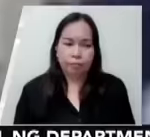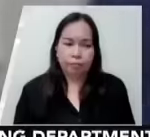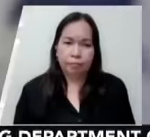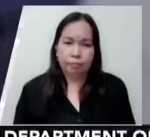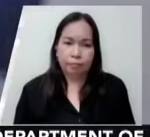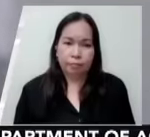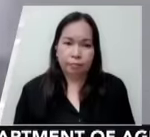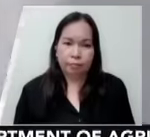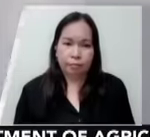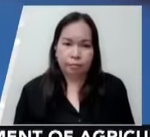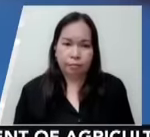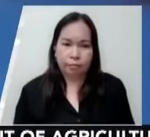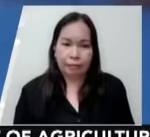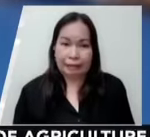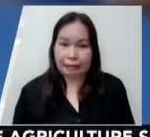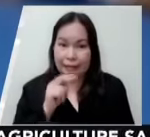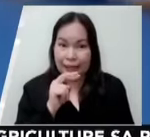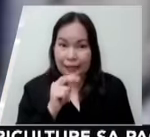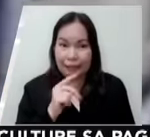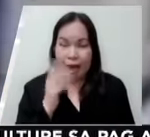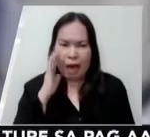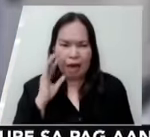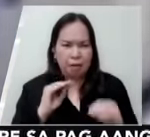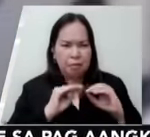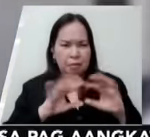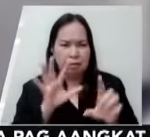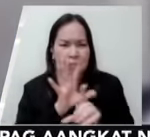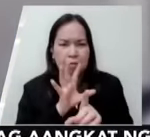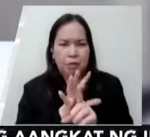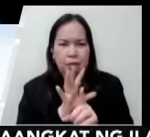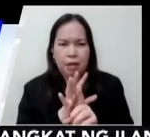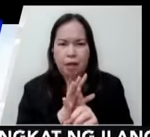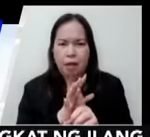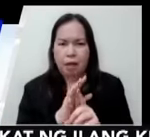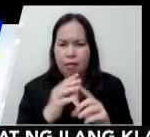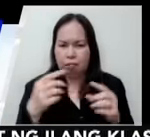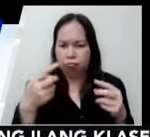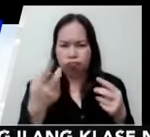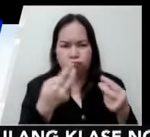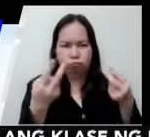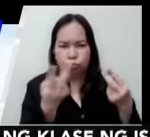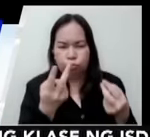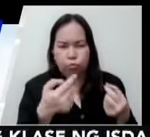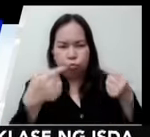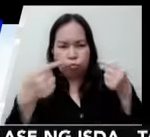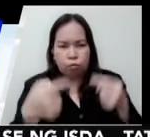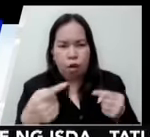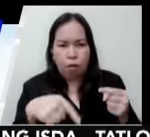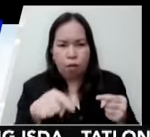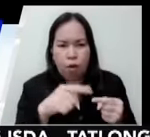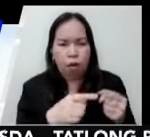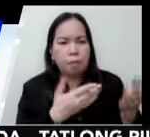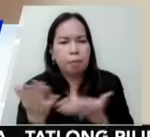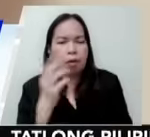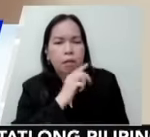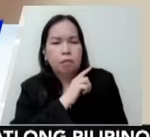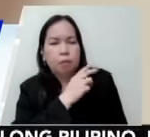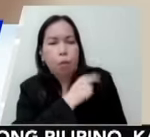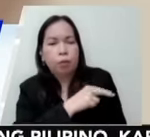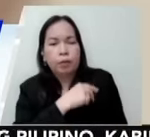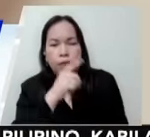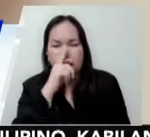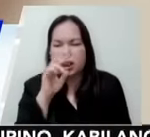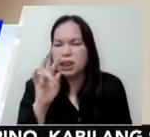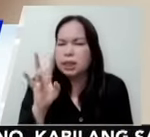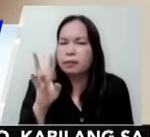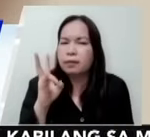Ang kontrobersyal na taekwondo sparring na ito, nauwi sa pagkakaospital ng 17 taong gulang na yellow belter na si Cindy. Di niya